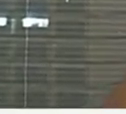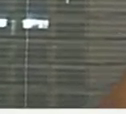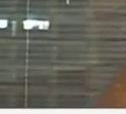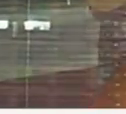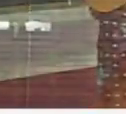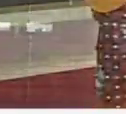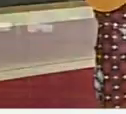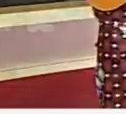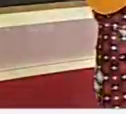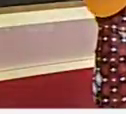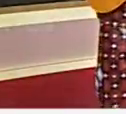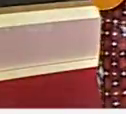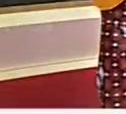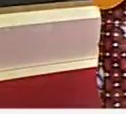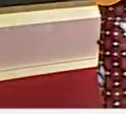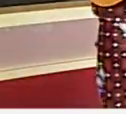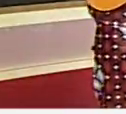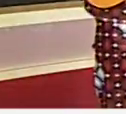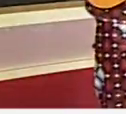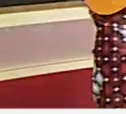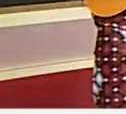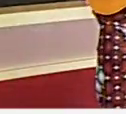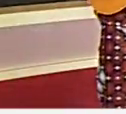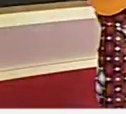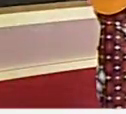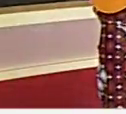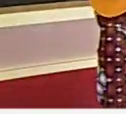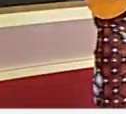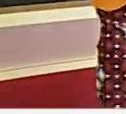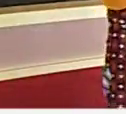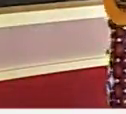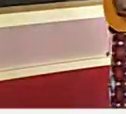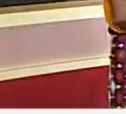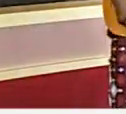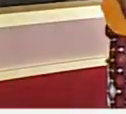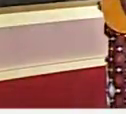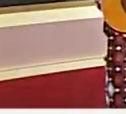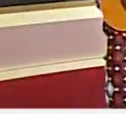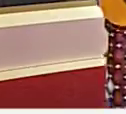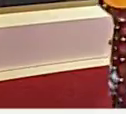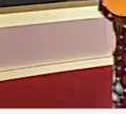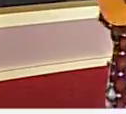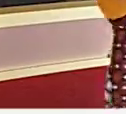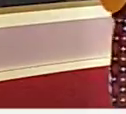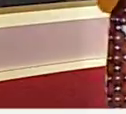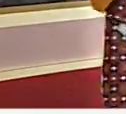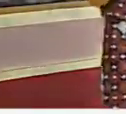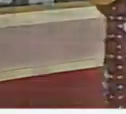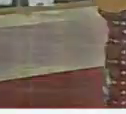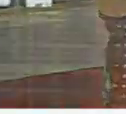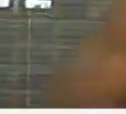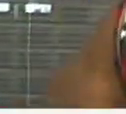Omwana mer, omwana majaja shepenzu mwana shinduguzwa, omwana